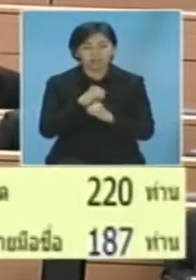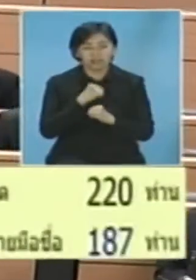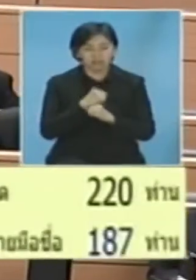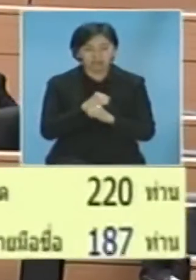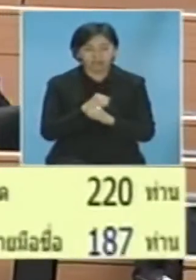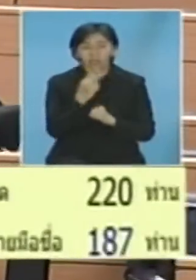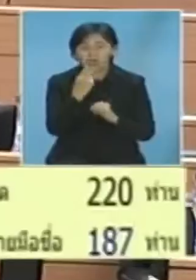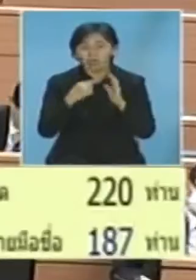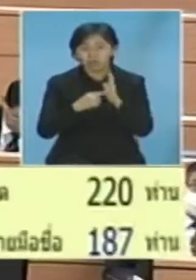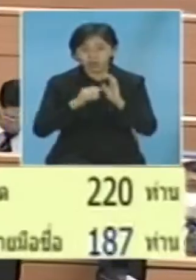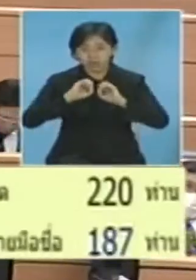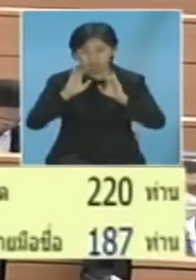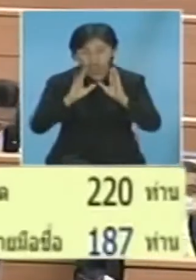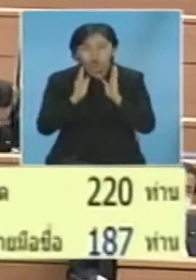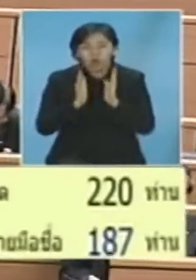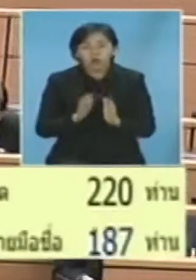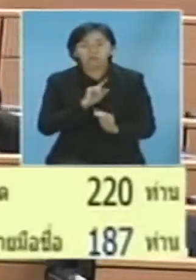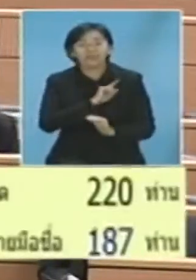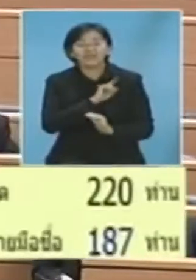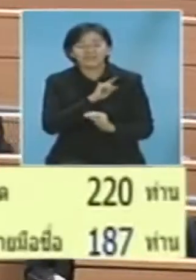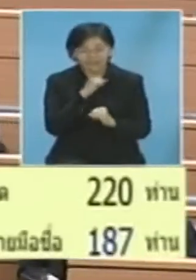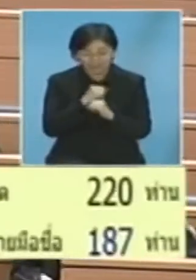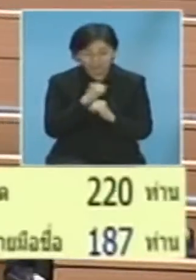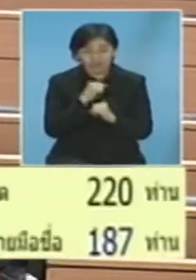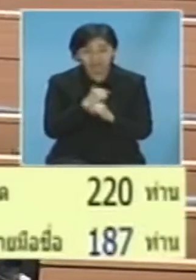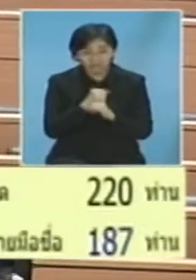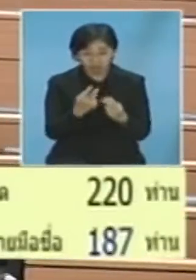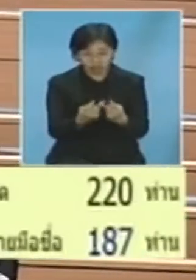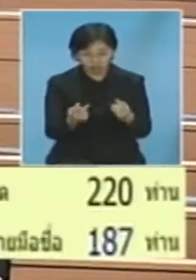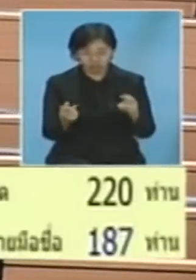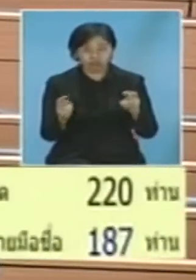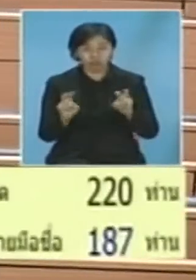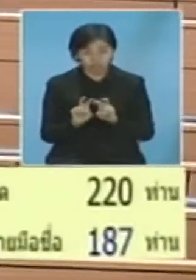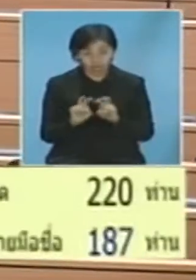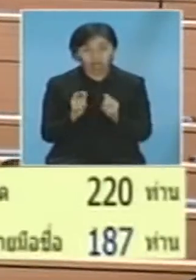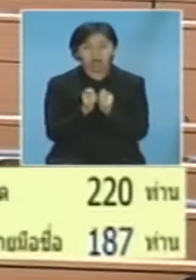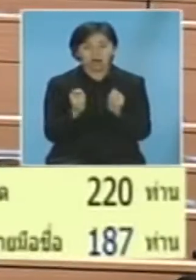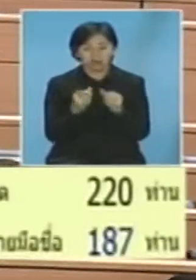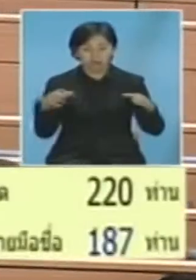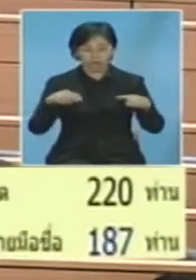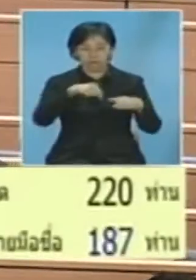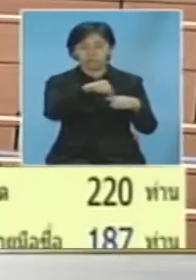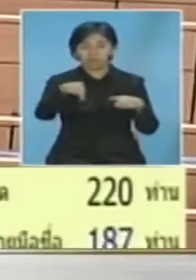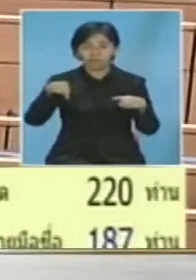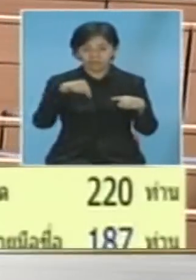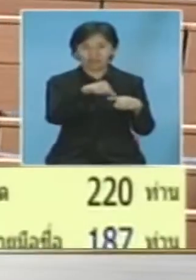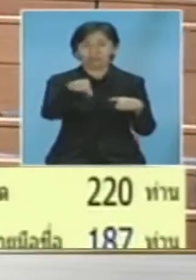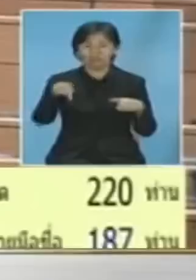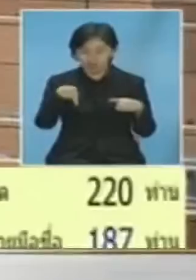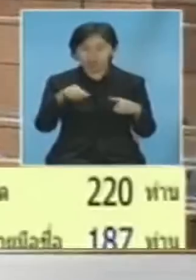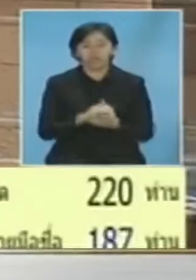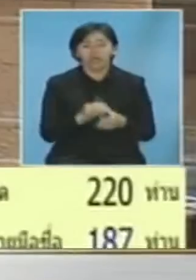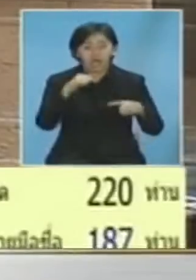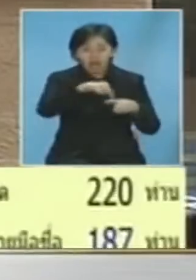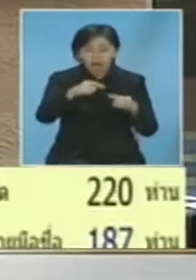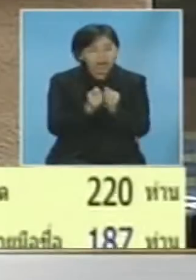าบุคคลเหล่านี้ที่เป็นองค์ประกอบของคณะอนุกรรมการปิดบัญชีหาได้มีส่ว